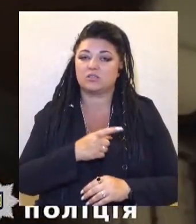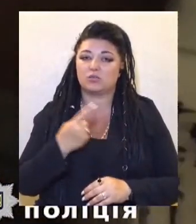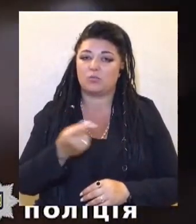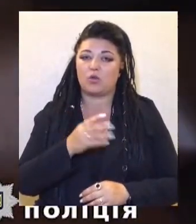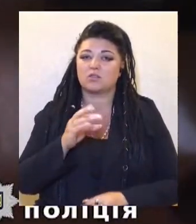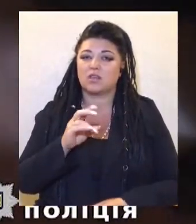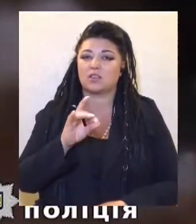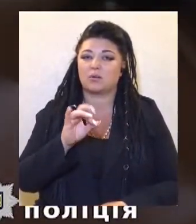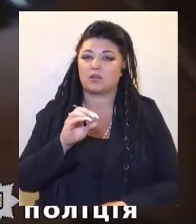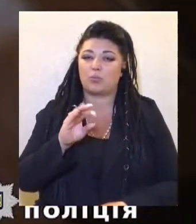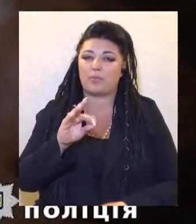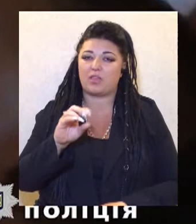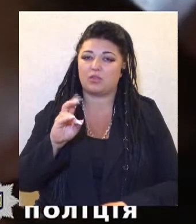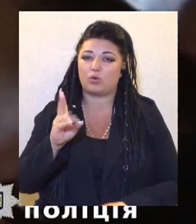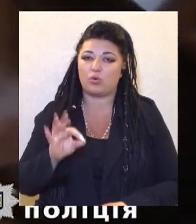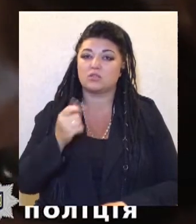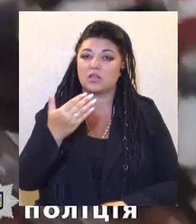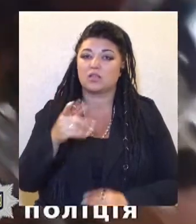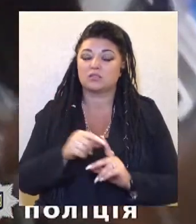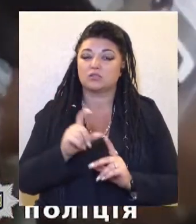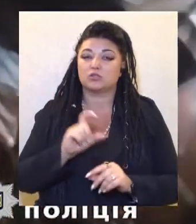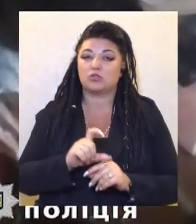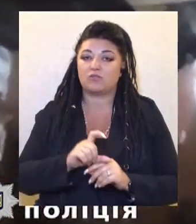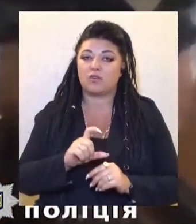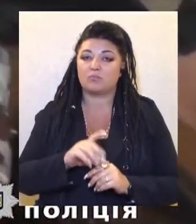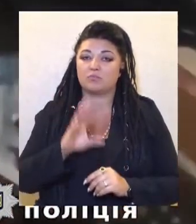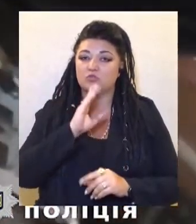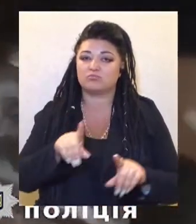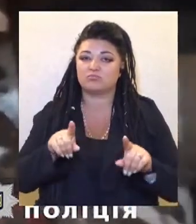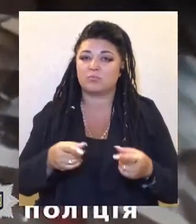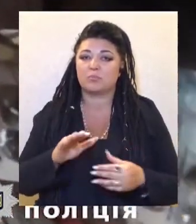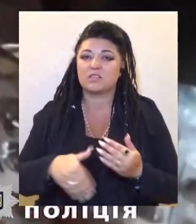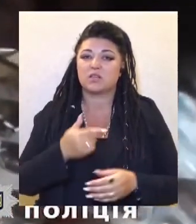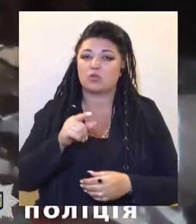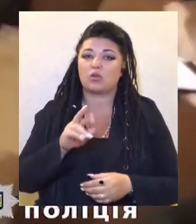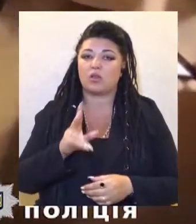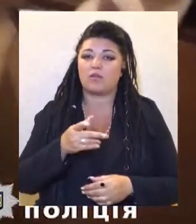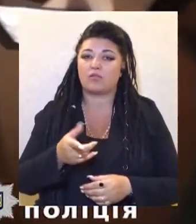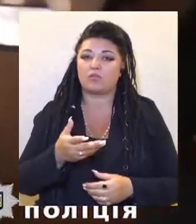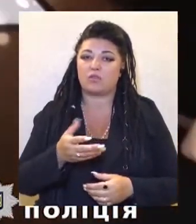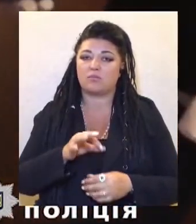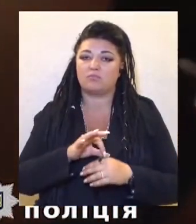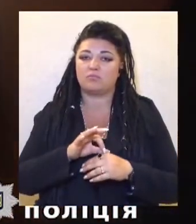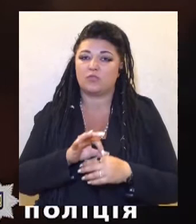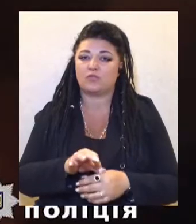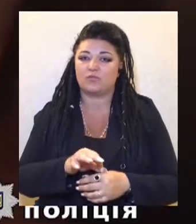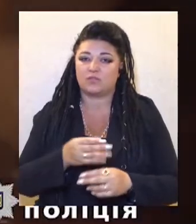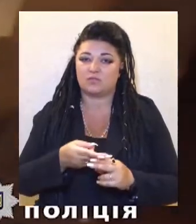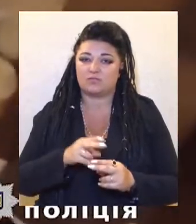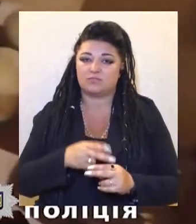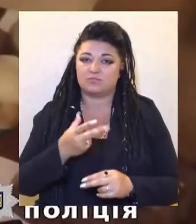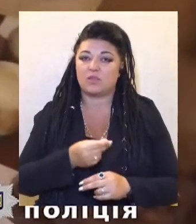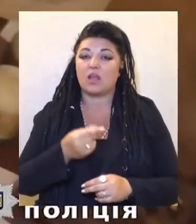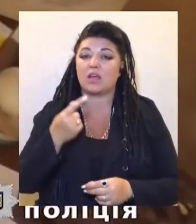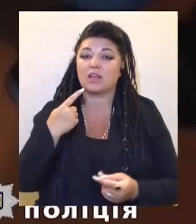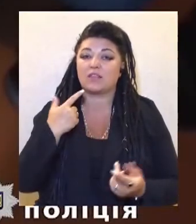Ноздратенко. За його словами, 39-річну жінку затримали після того, як вона продала наркотичний засіб. За інформацією поліцейських,